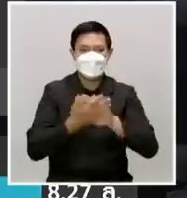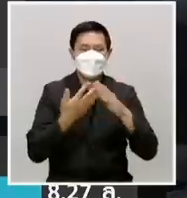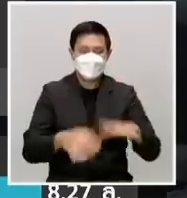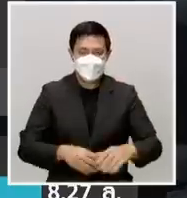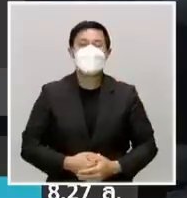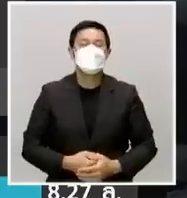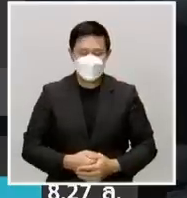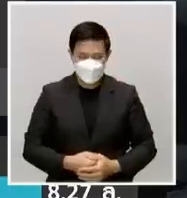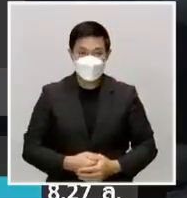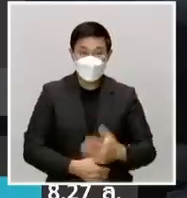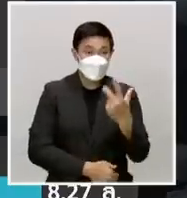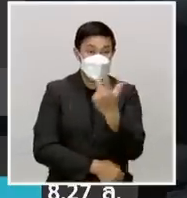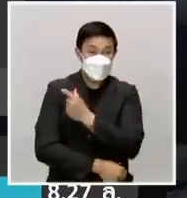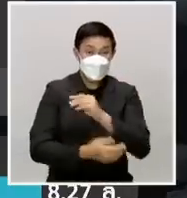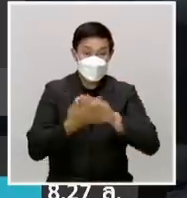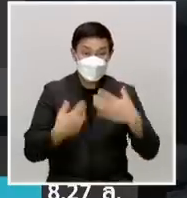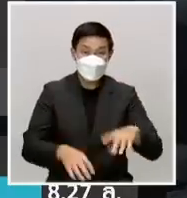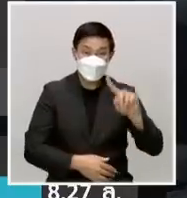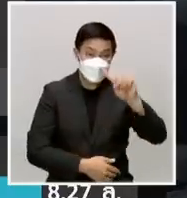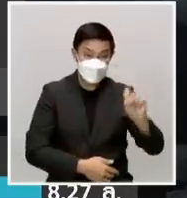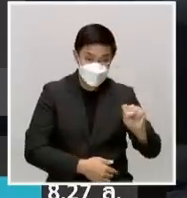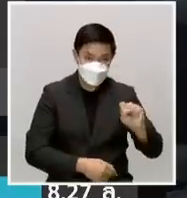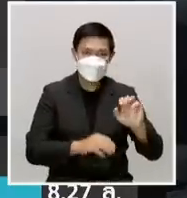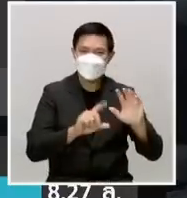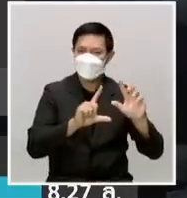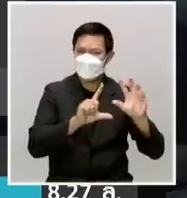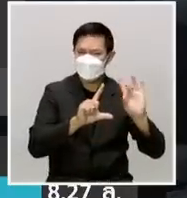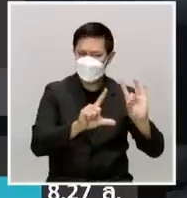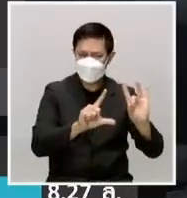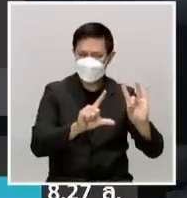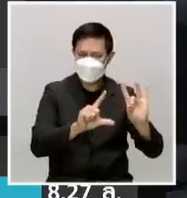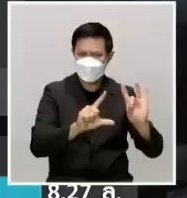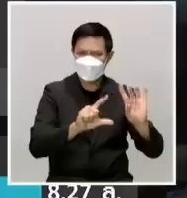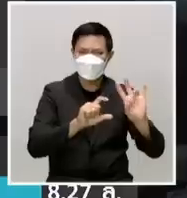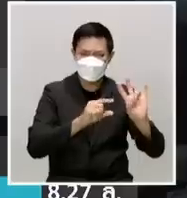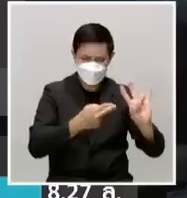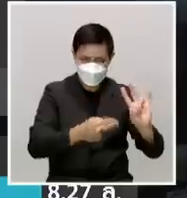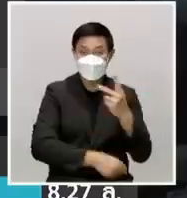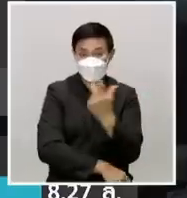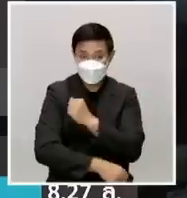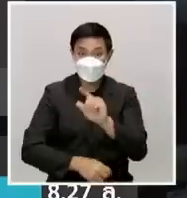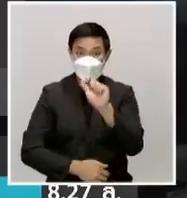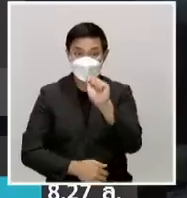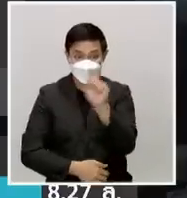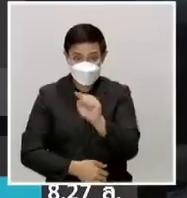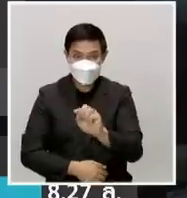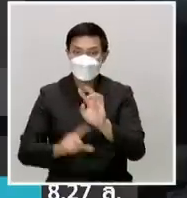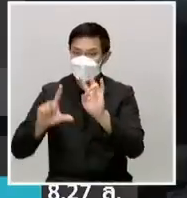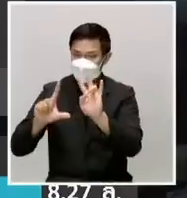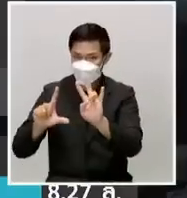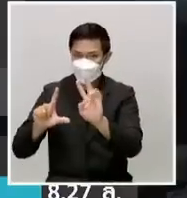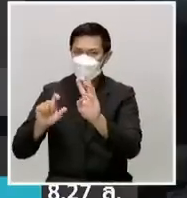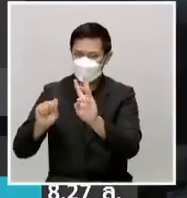ที่ฉีดให้ประชาชนไปแล้วนะครับแบ่งเป็นซิโนแวคกว่า 8,270,000 เข็มแอสตราเซเนกากว่า 7,600,000 เข็